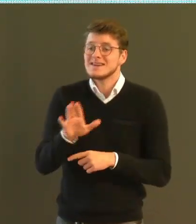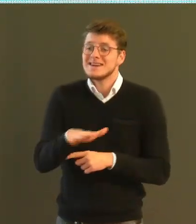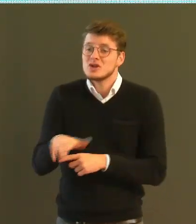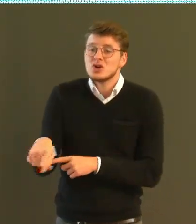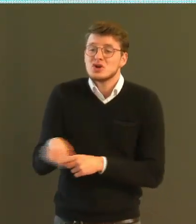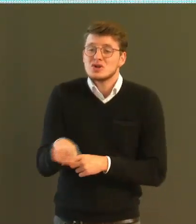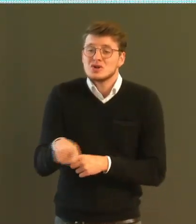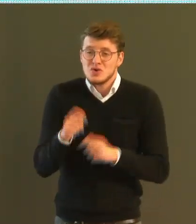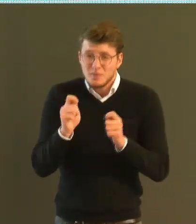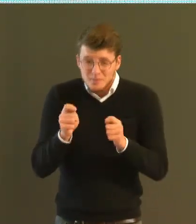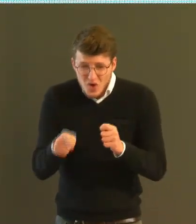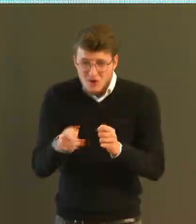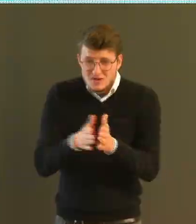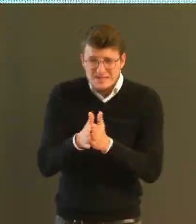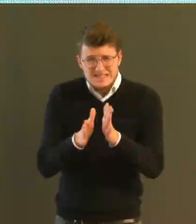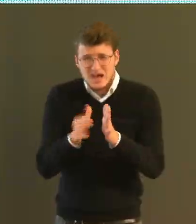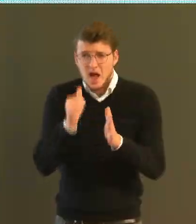12,8